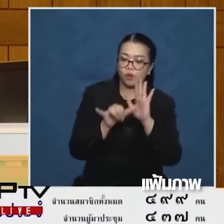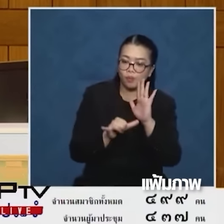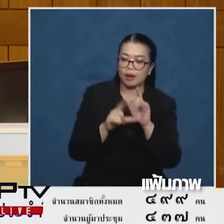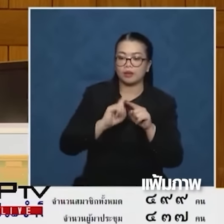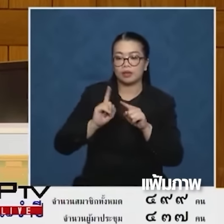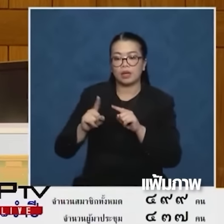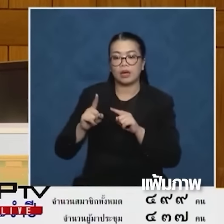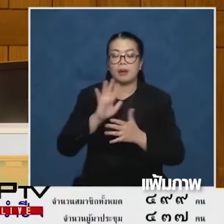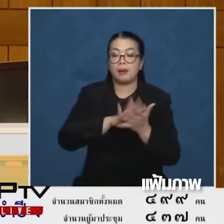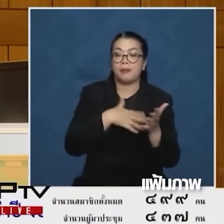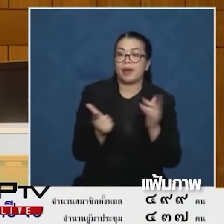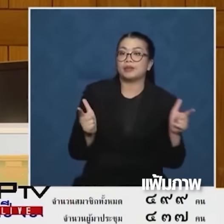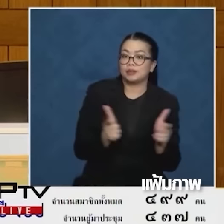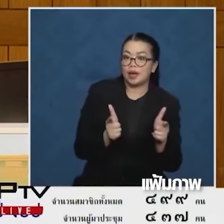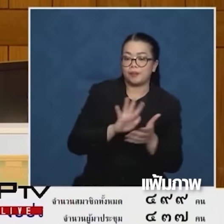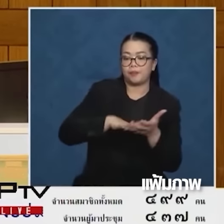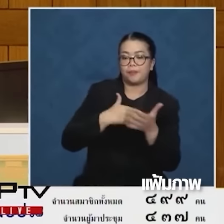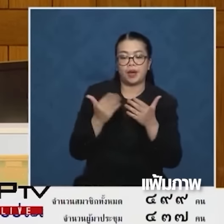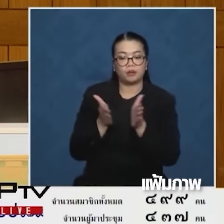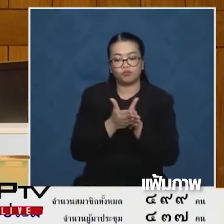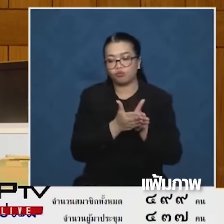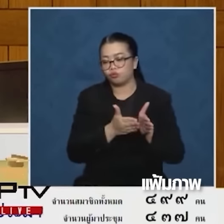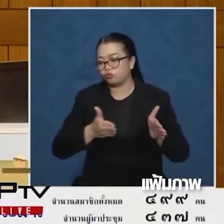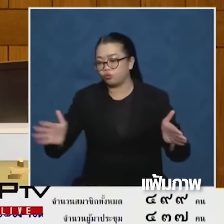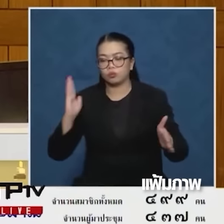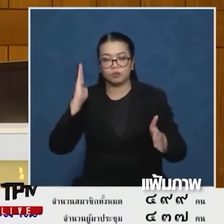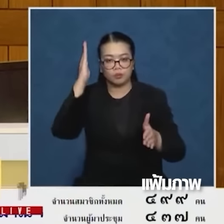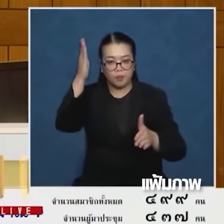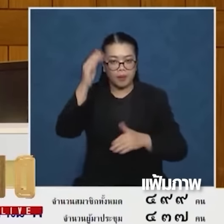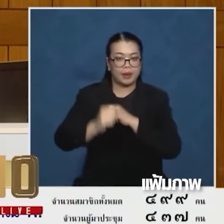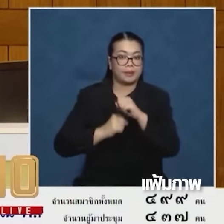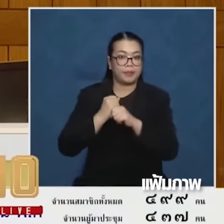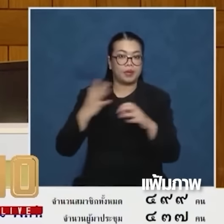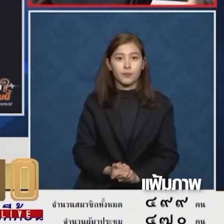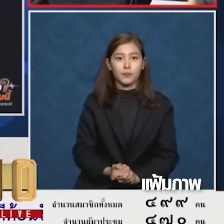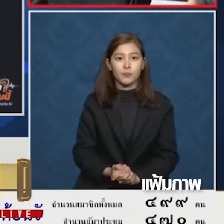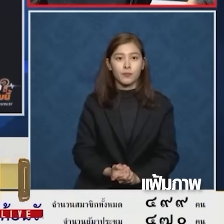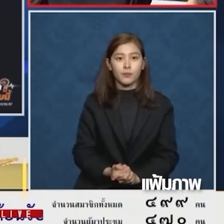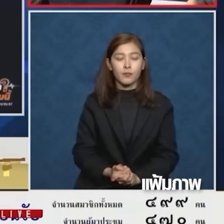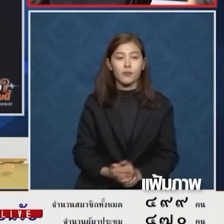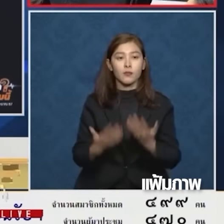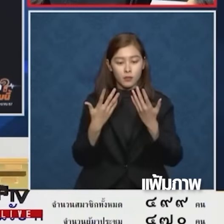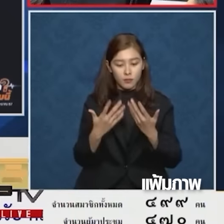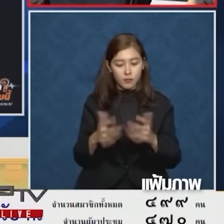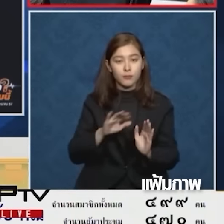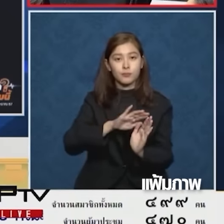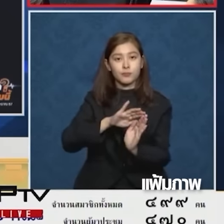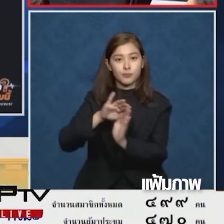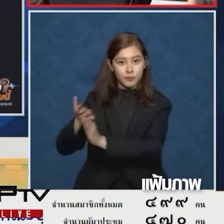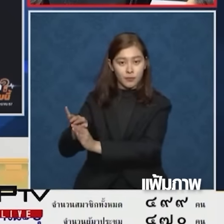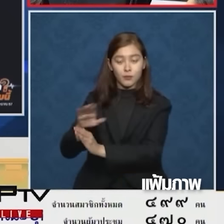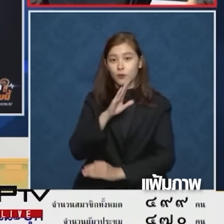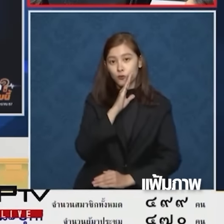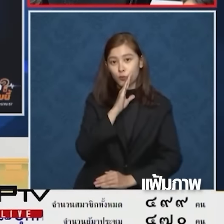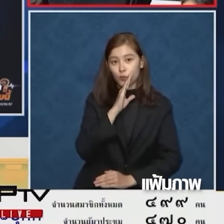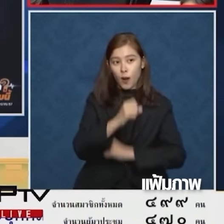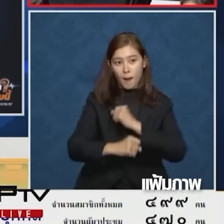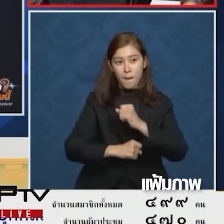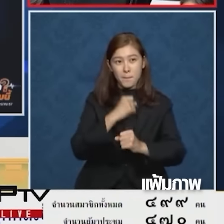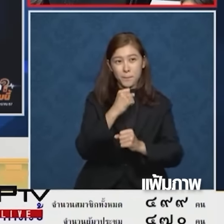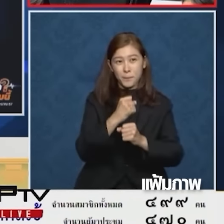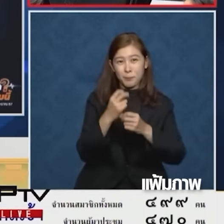นะค่ะในแง่ของการสู้ในทางการเมืองอือก็ต้องพลิกตำรามาสู้อ่ะอืทุกเม็ดอ่ะ